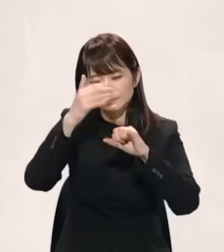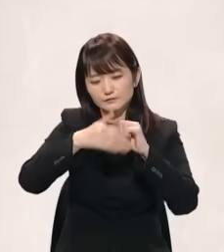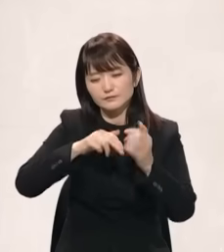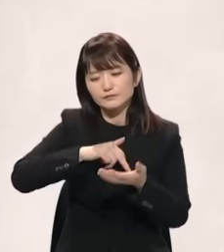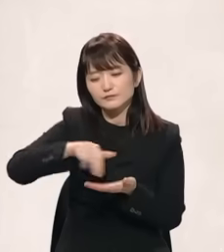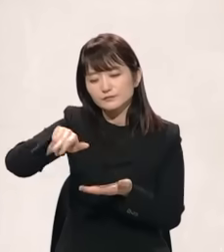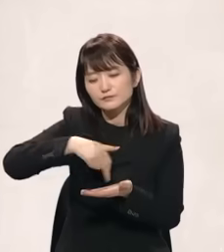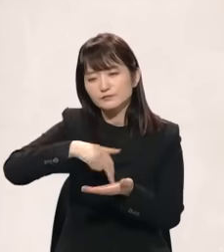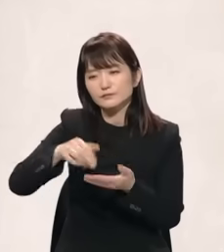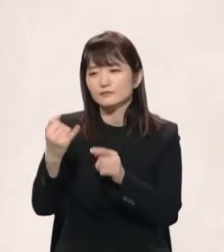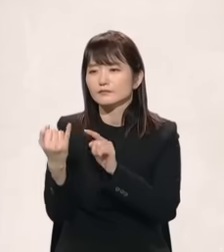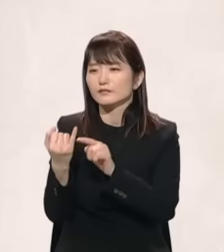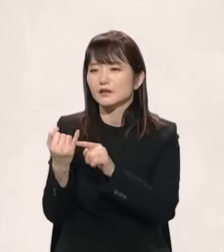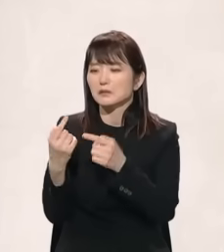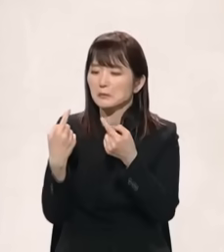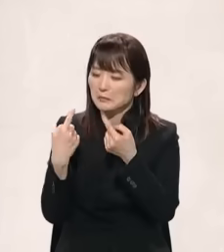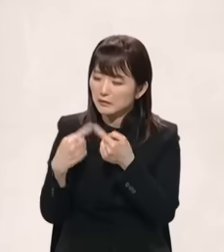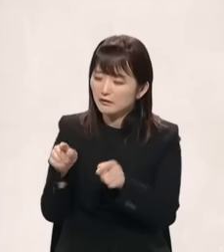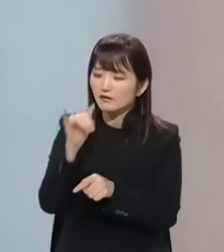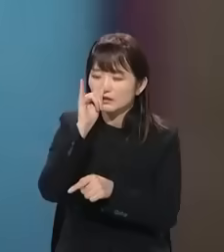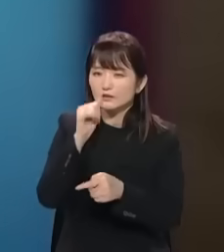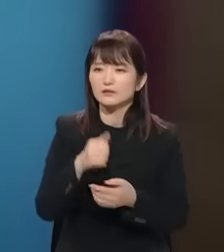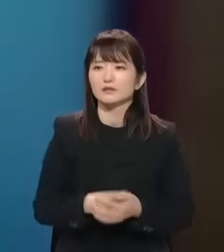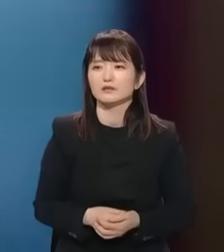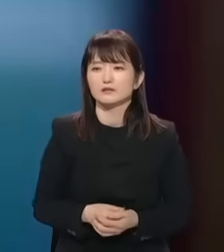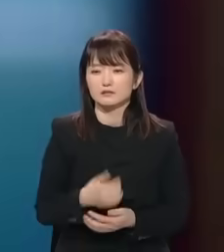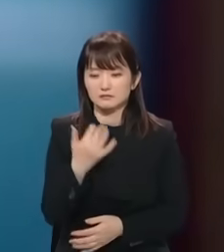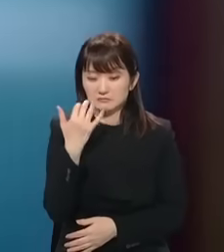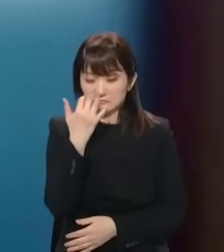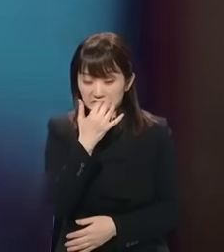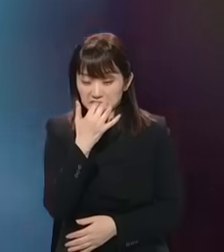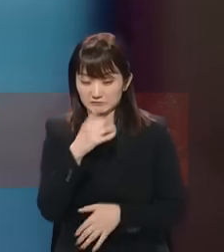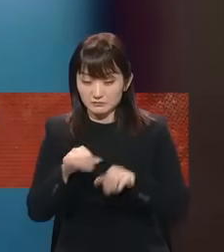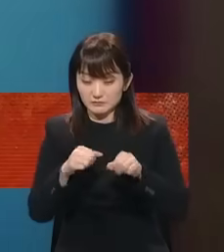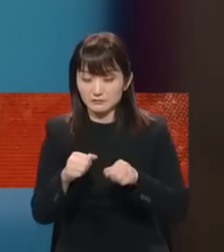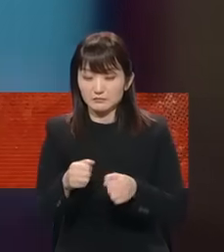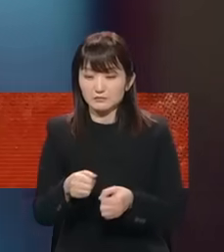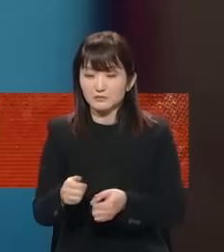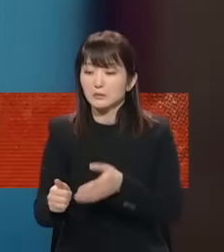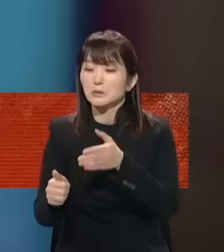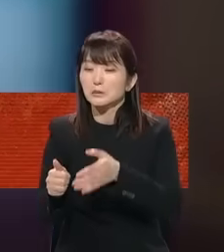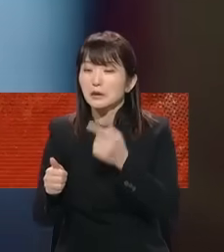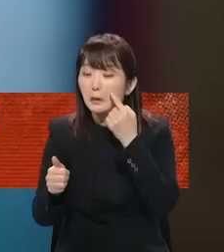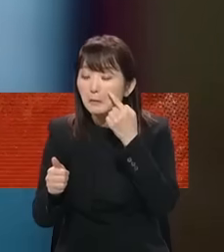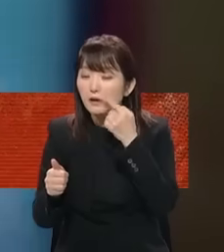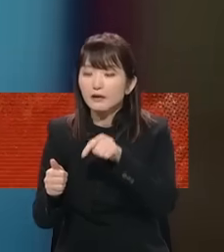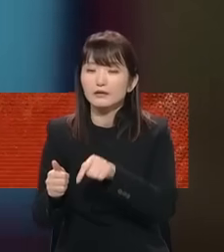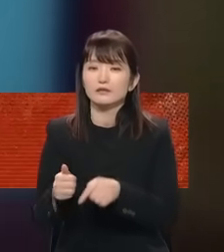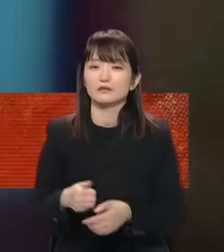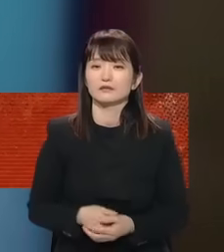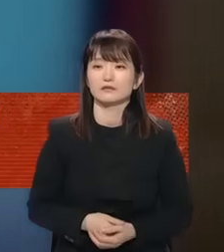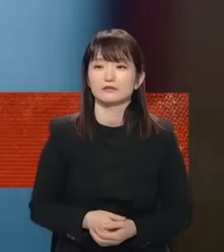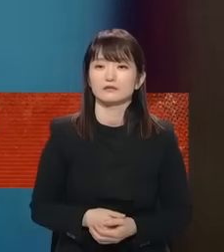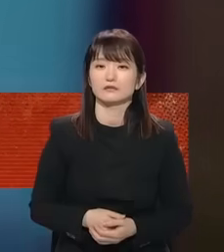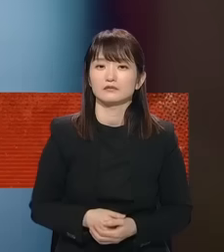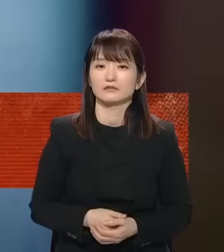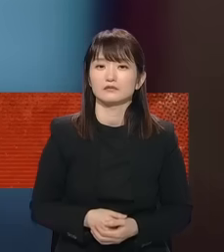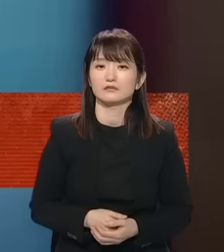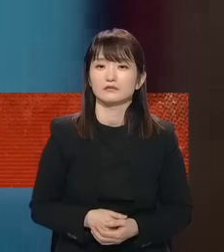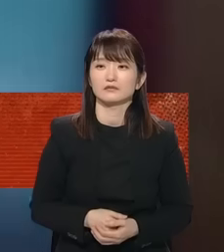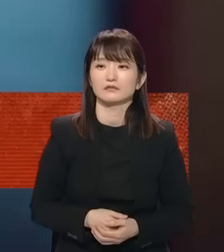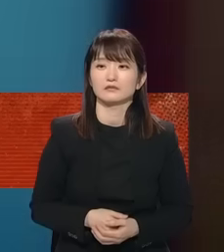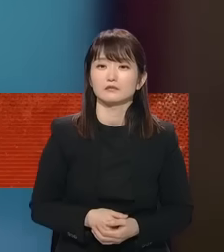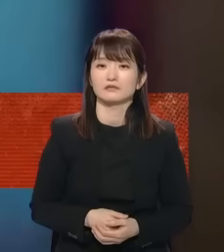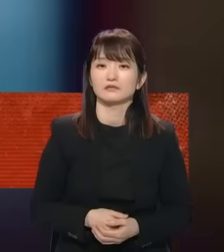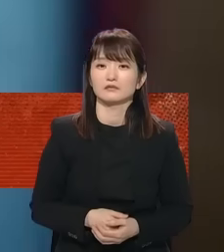뭐이 여성들을 평가하기도 하고 뭐 음란행위를 권유하기도 하고 서로 그랬습니다 이렇게 막 대화를 했는데요